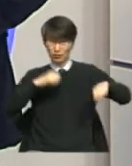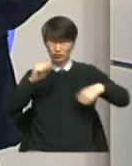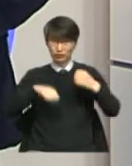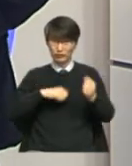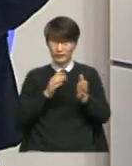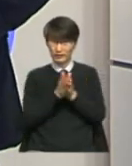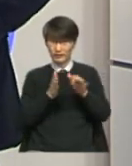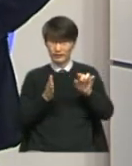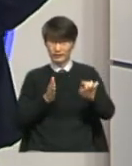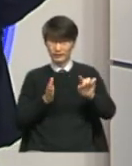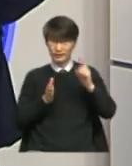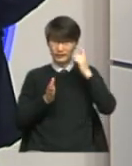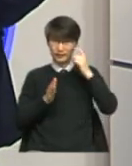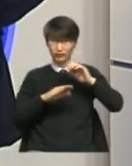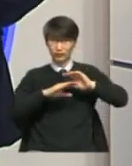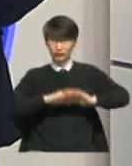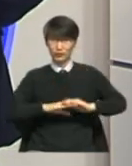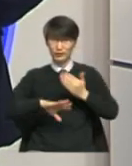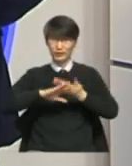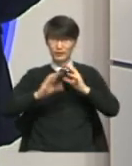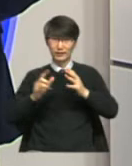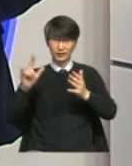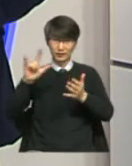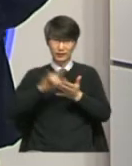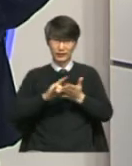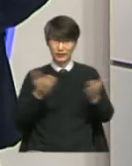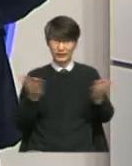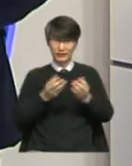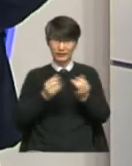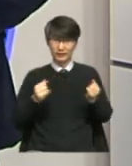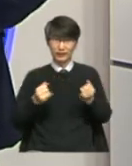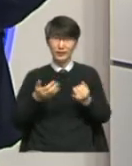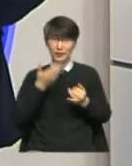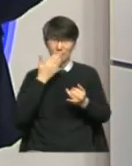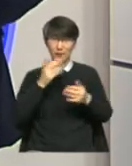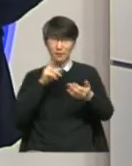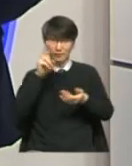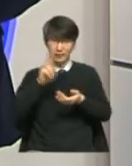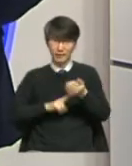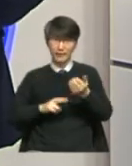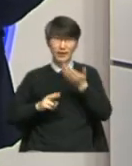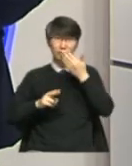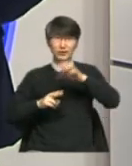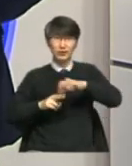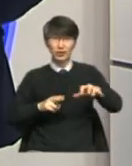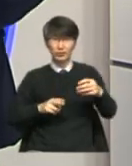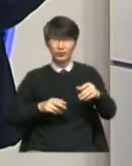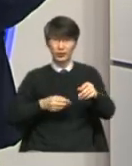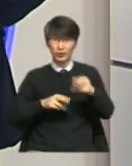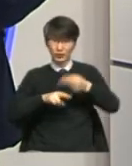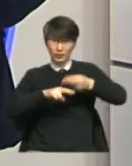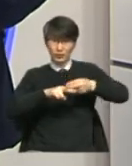야생동물에서 시작된 것을 감안해 외국인 밀집 지역의 식료품 판매와 음식점